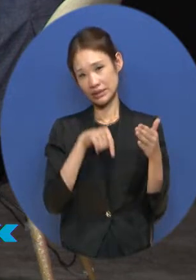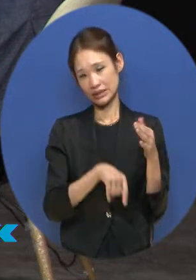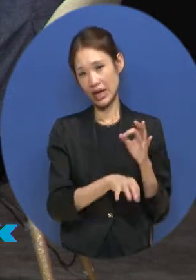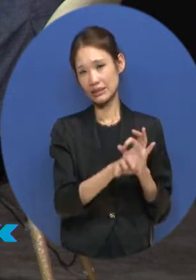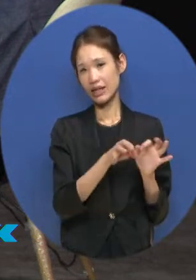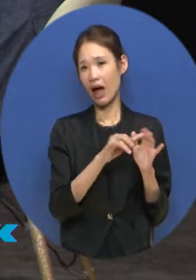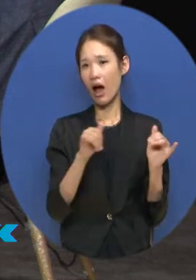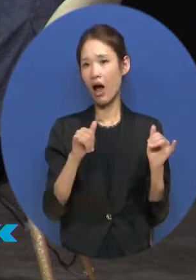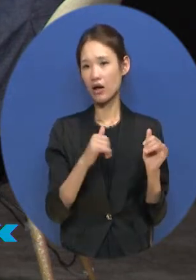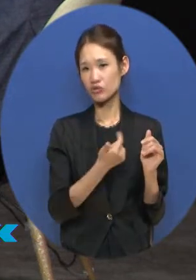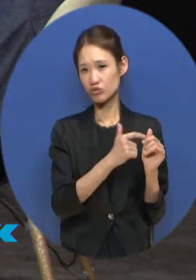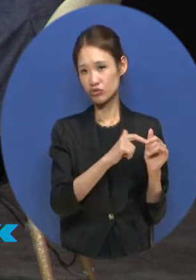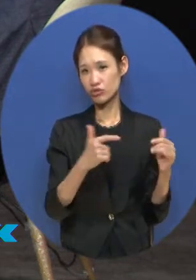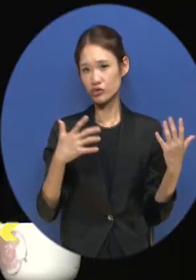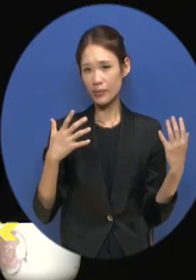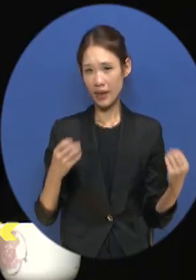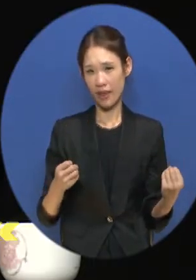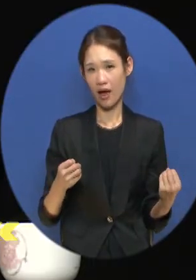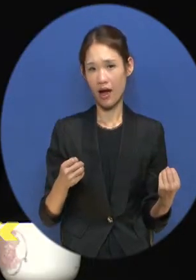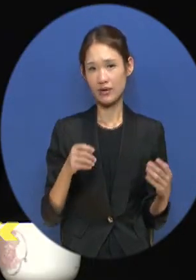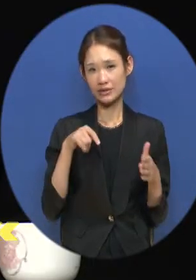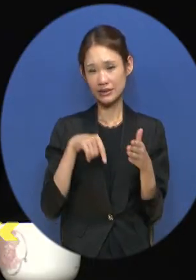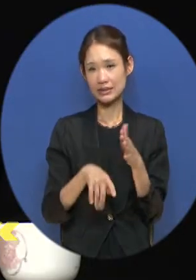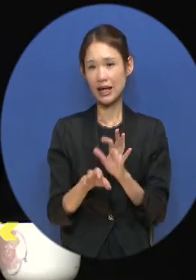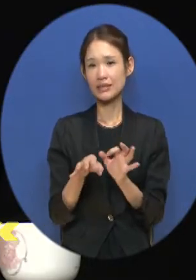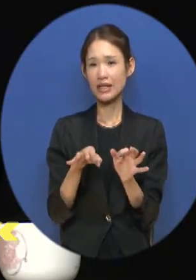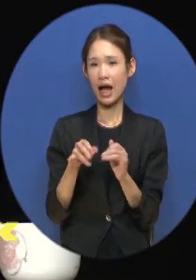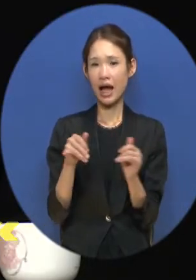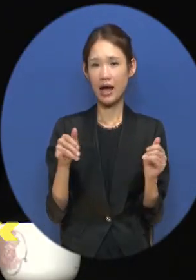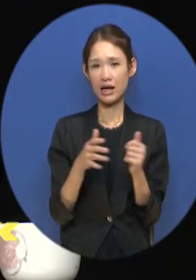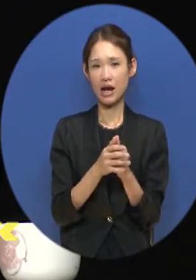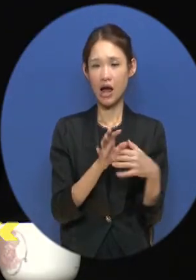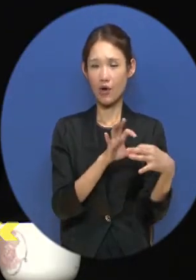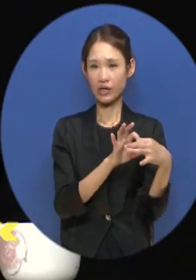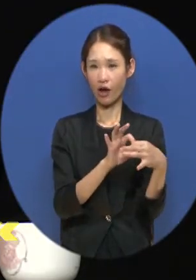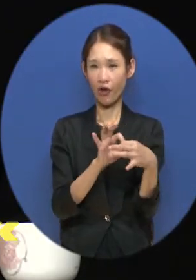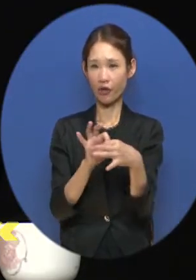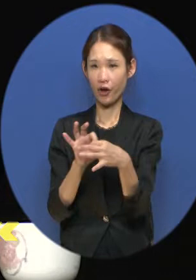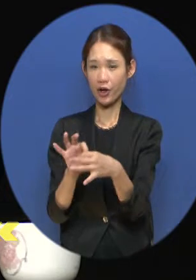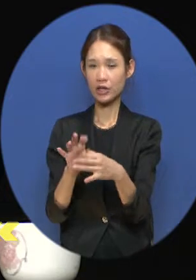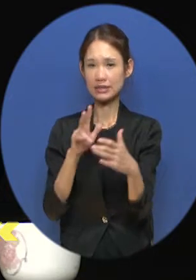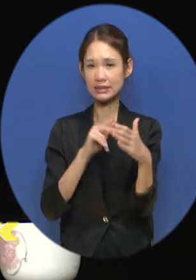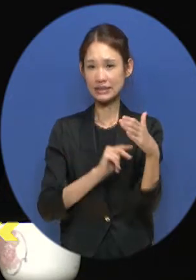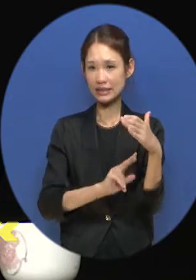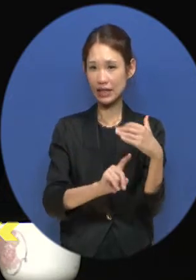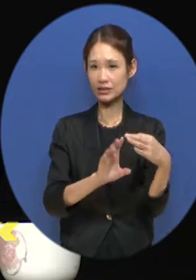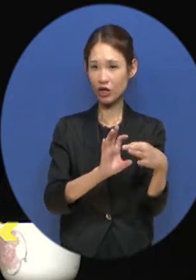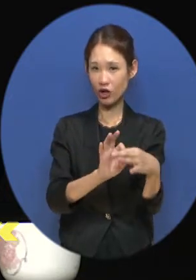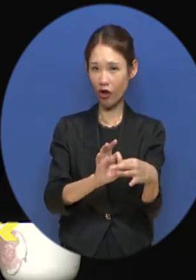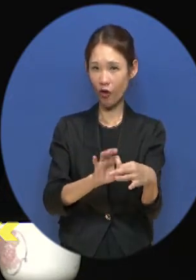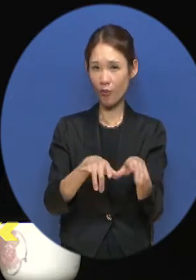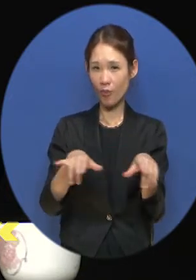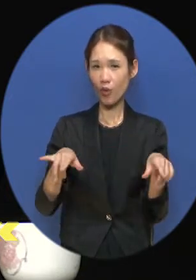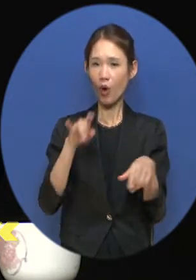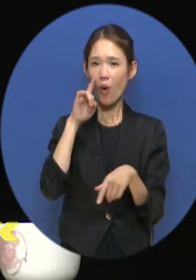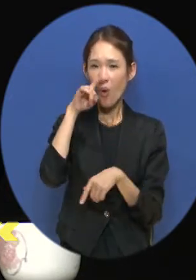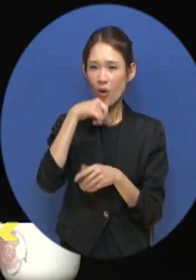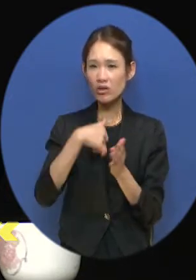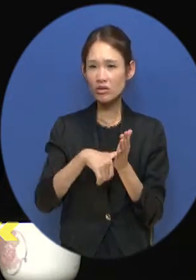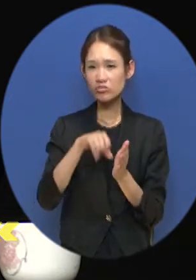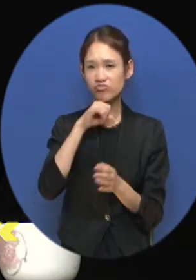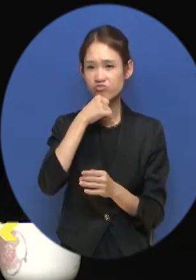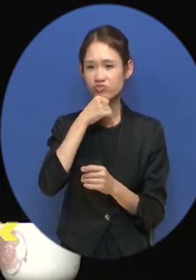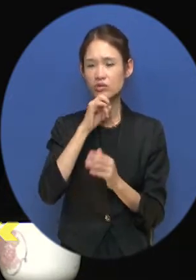지하상가들이 많이 네. 있죠. 그래서 지하상가와 연결된 지하철역이 이제 보통 또 오염도가